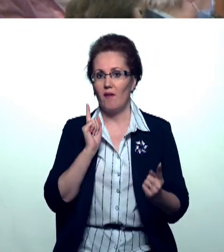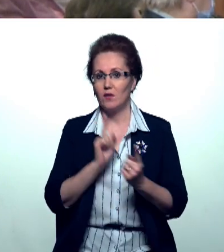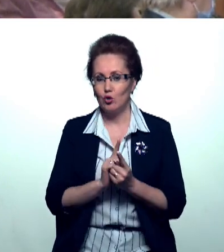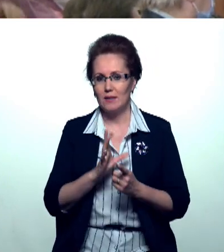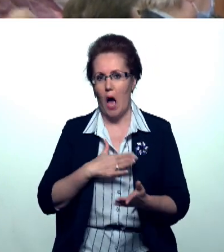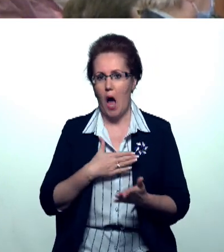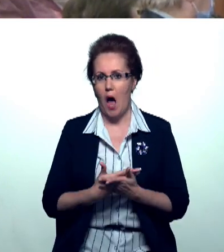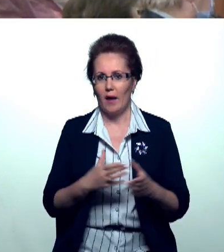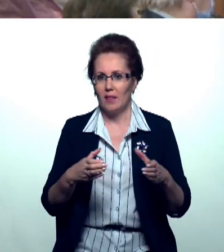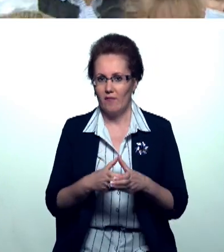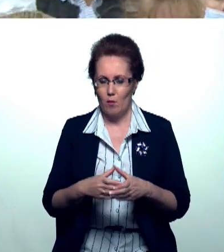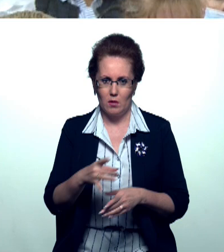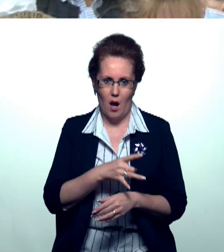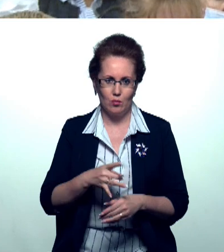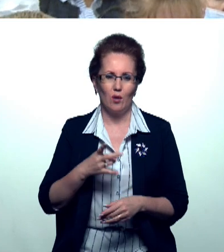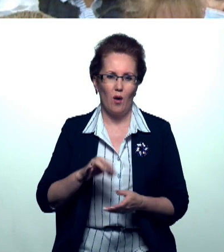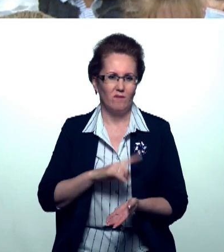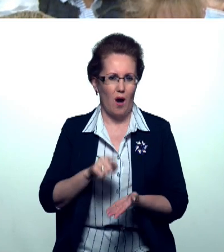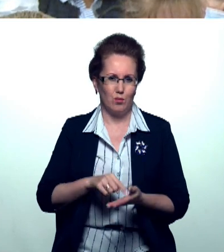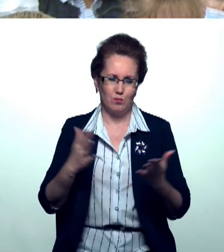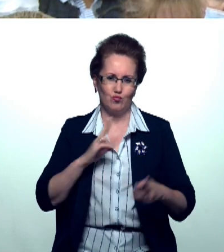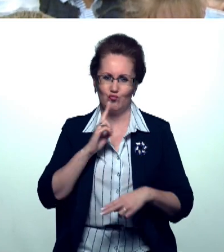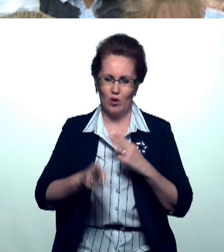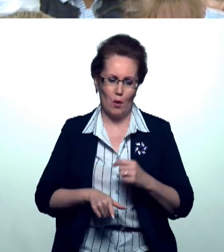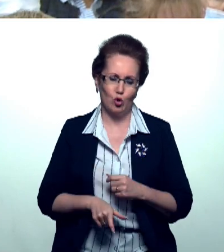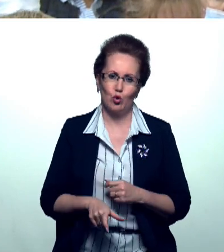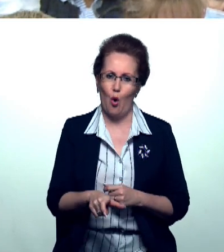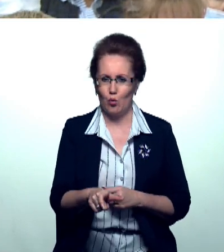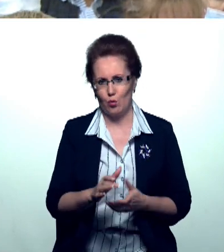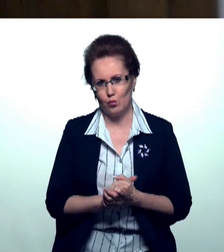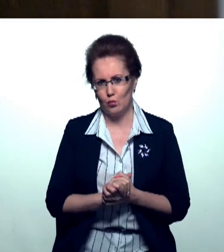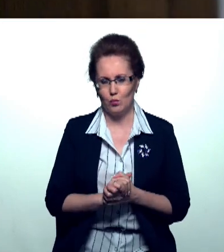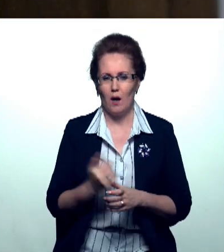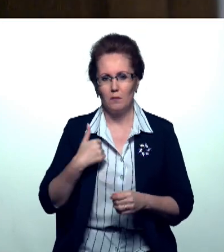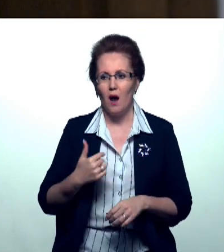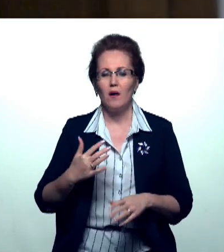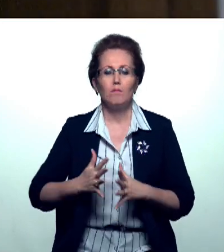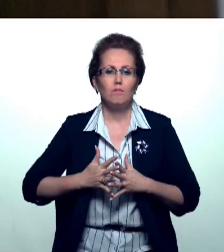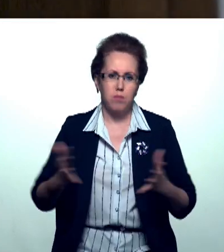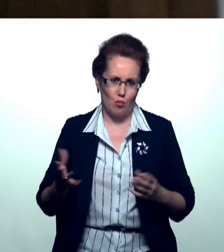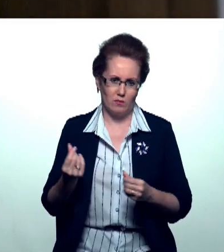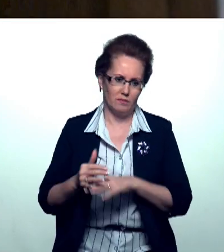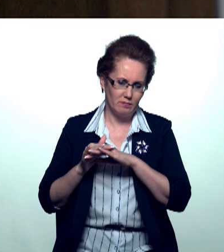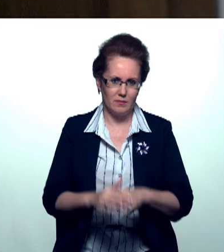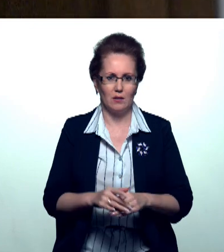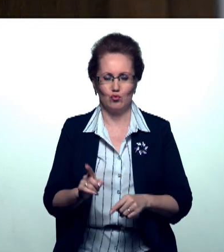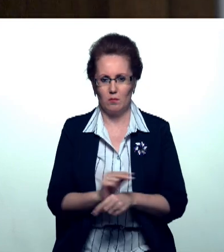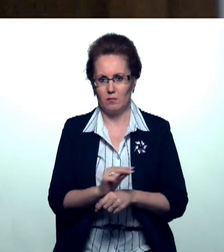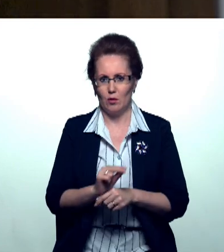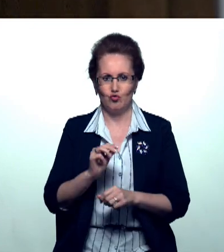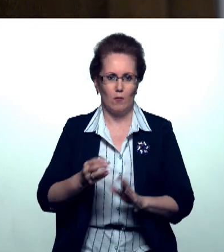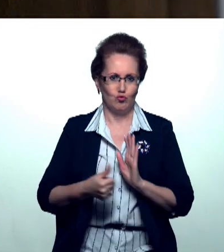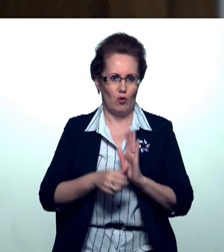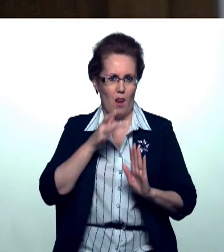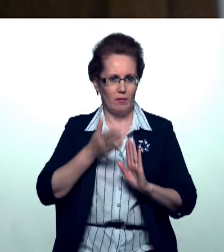всего вопросов у жителей остается по дорогам. Район в последние годы на дорожный ремонт получает в разы больше средств, чем это было лет 6